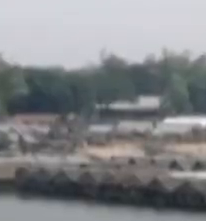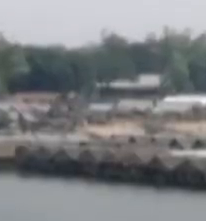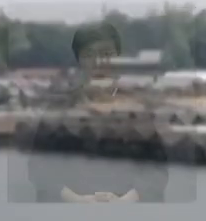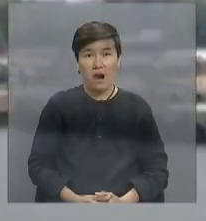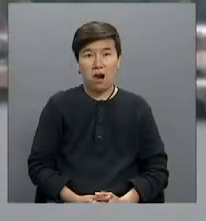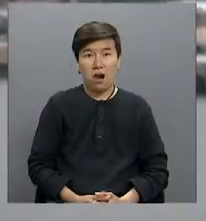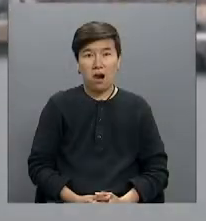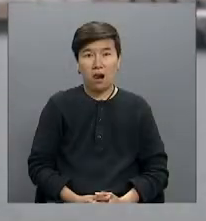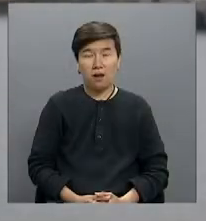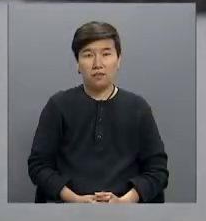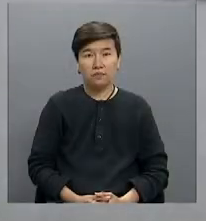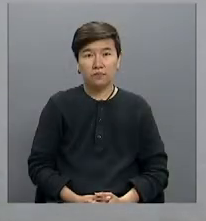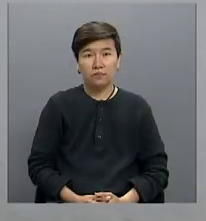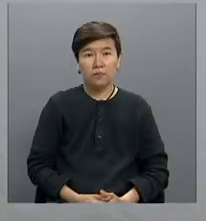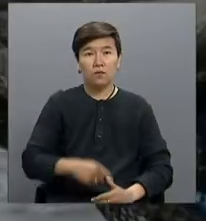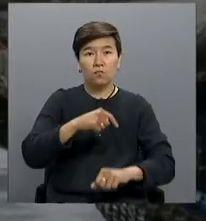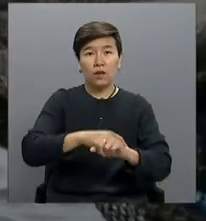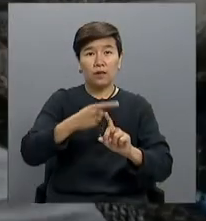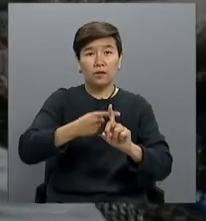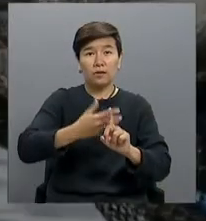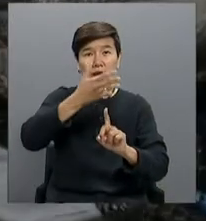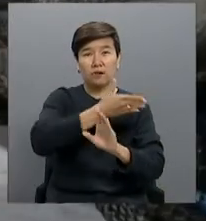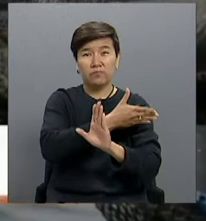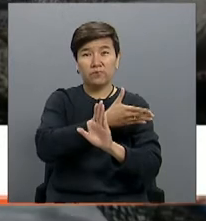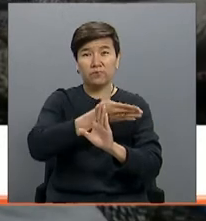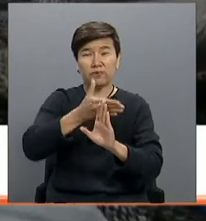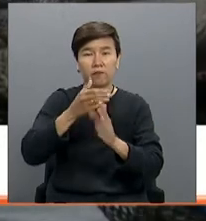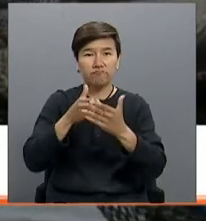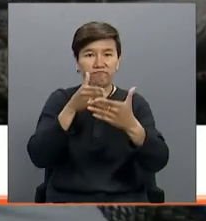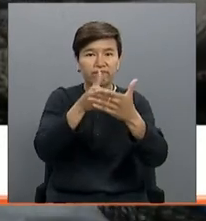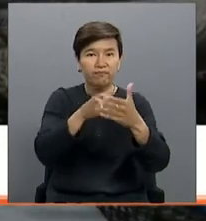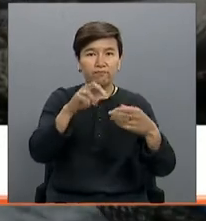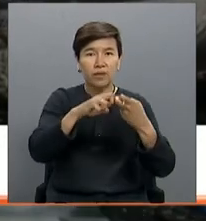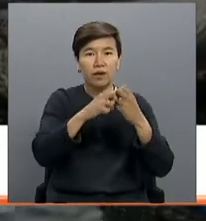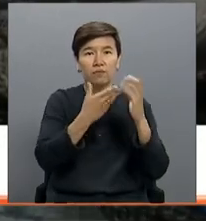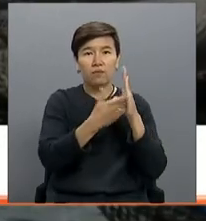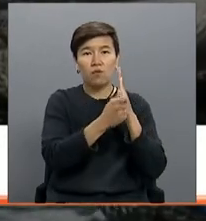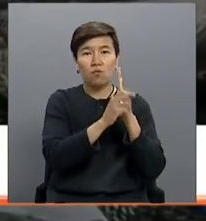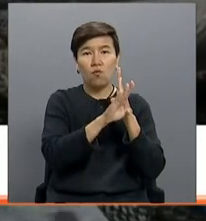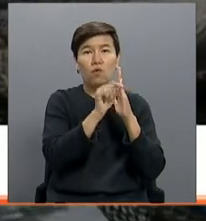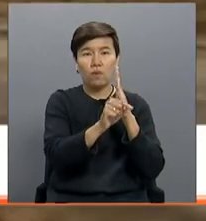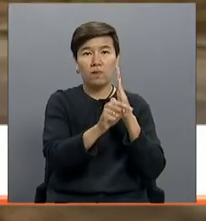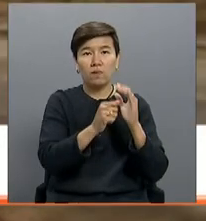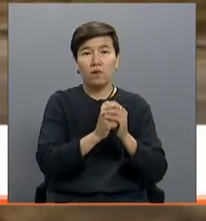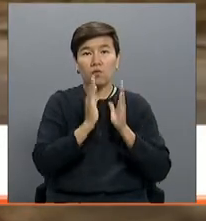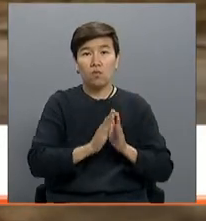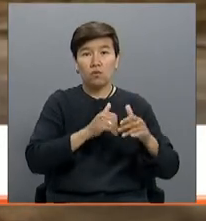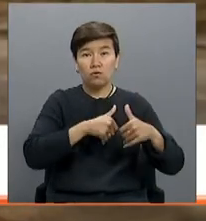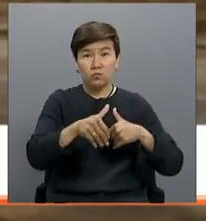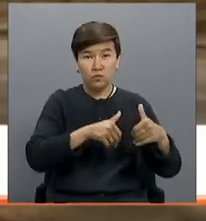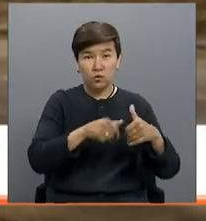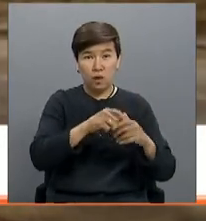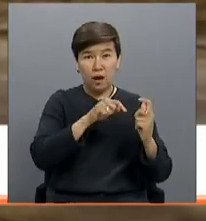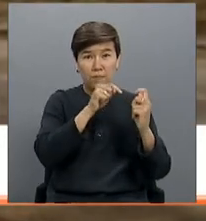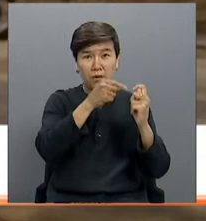ตลอดระยะเวลาหาเดือนที่ผ่านมาได้เกิดวิกฤตอุทกภัยครั้งใหญ่ที่สุดของชาวจังหวัดอุบลราชธานีมีผู้ประสบภัย25อำเ